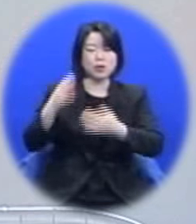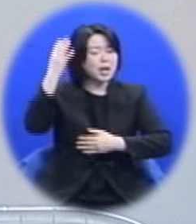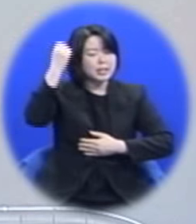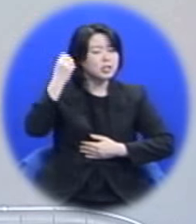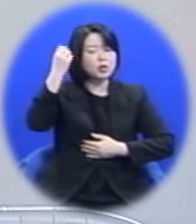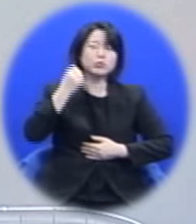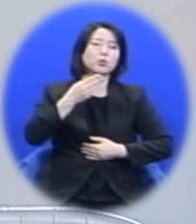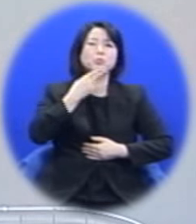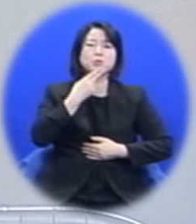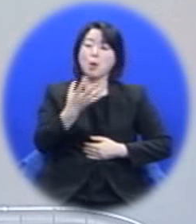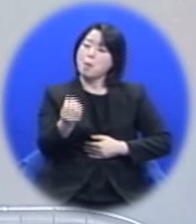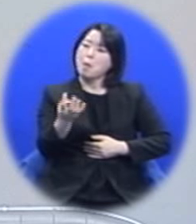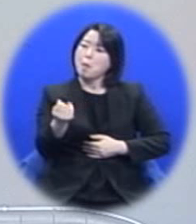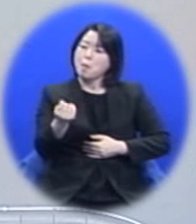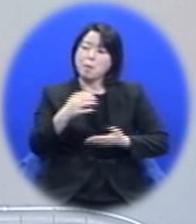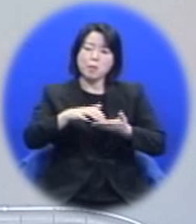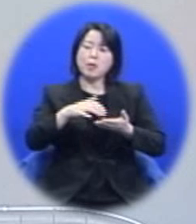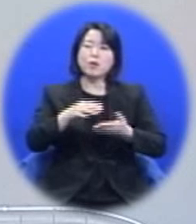세지도 않아요.